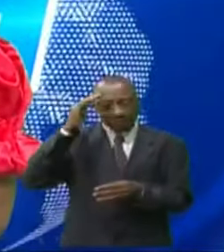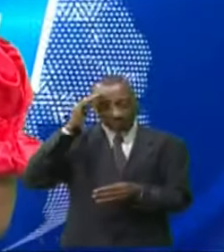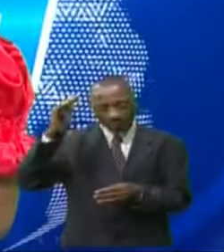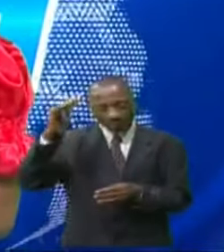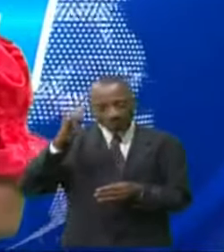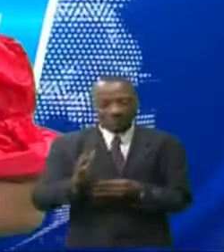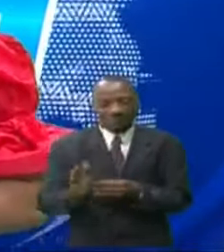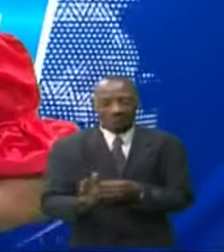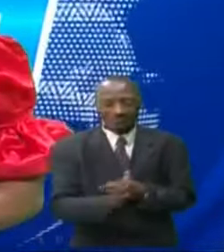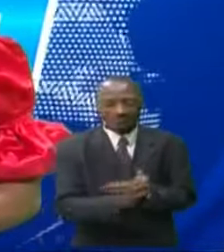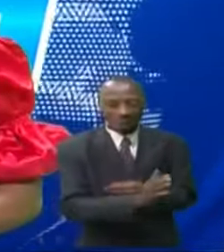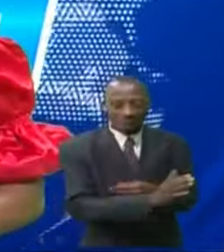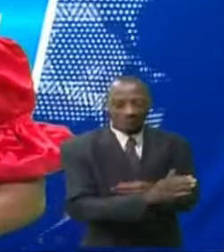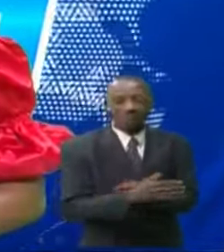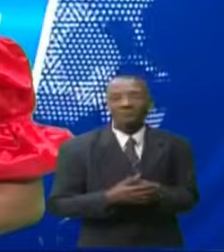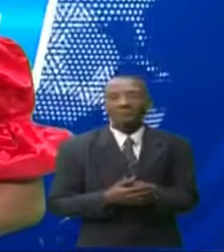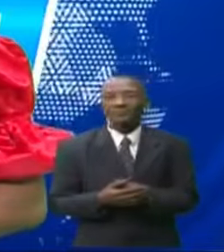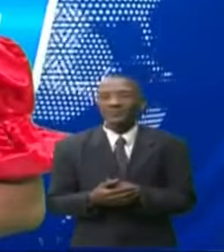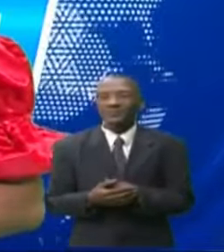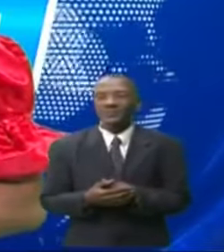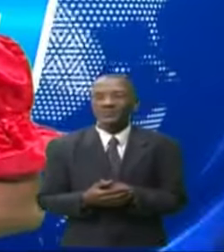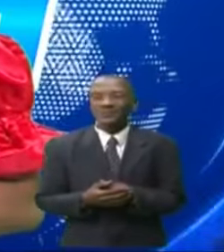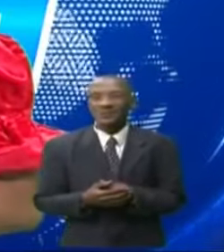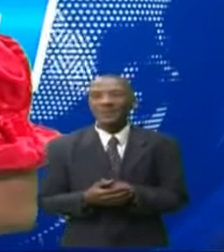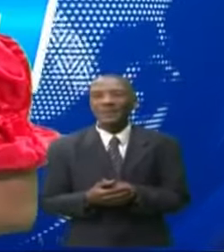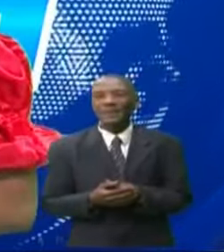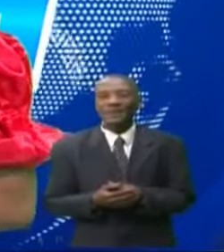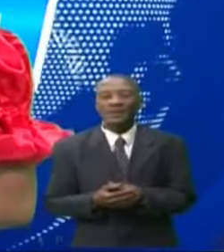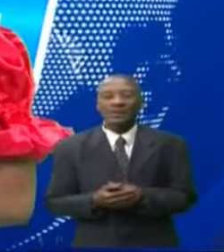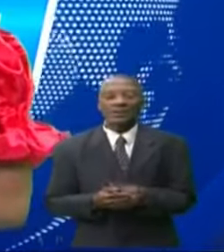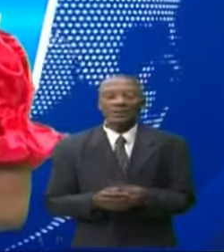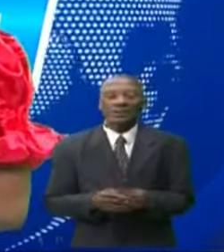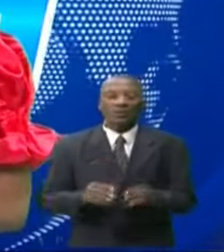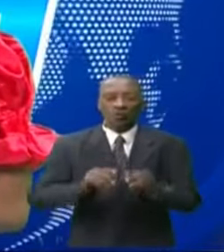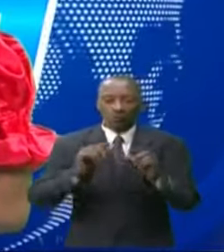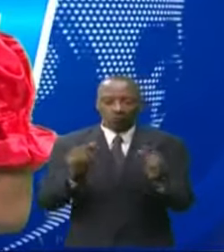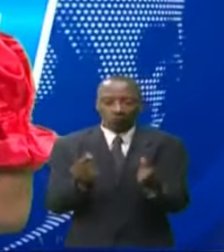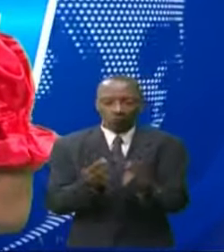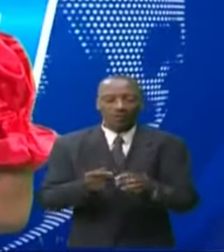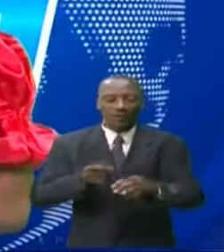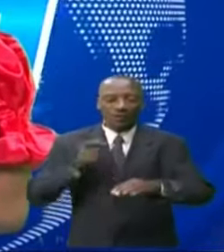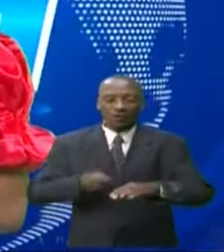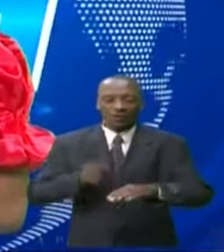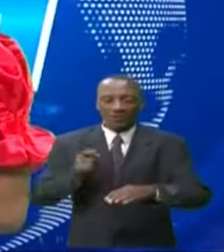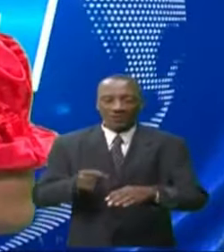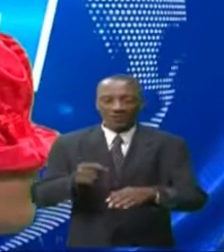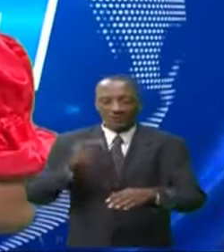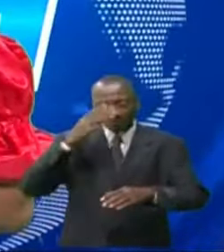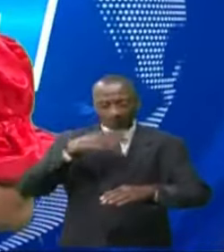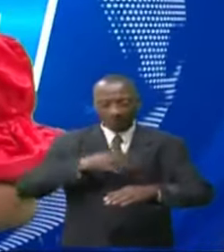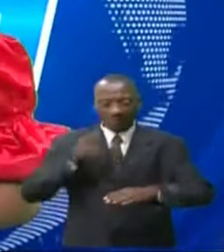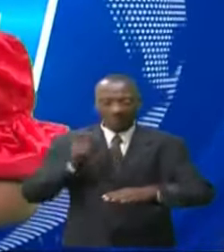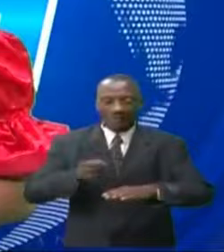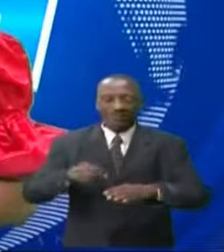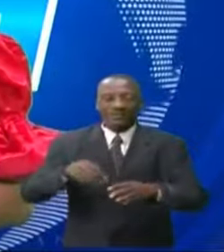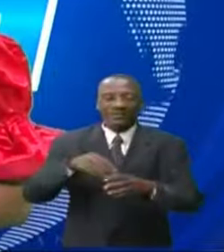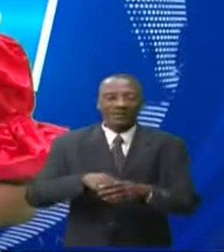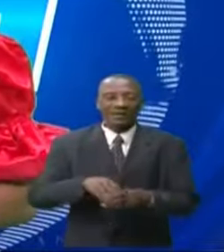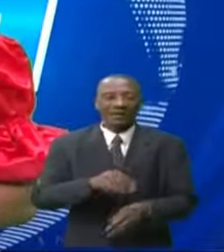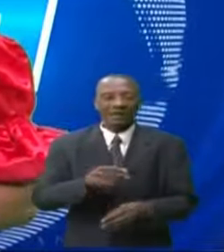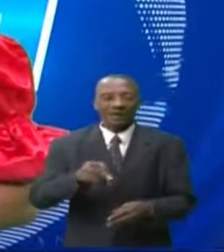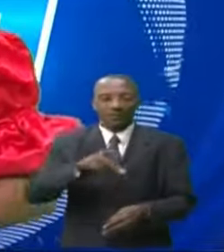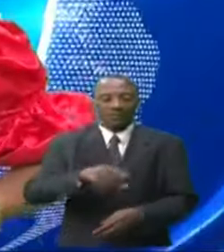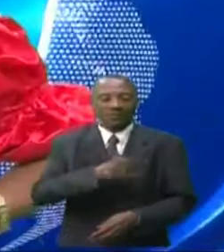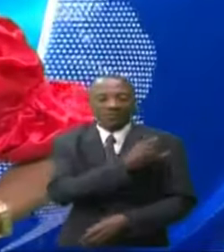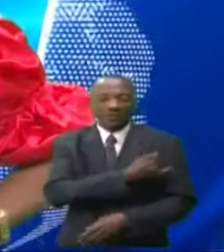justice sachez que 11 avocats ont étélus membres du Conseil de l'Ordre du barreau de litouri c'est le résultat de l'Assemblée